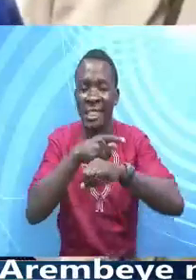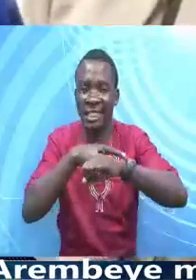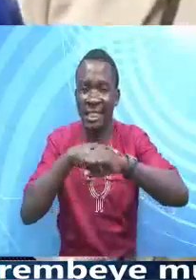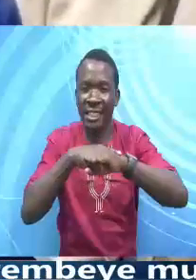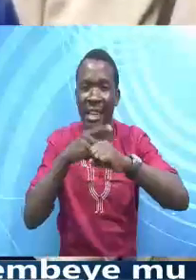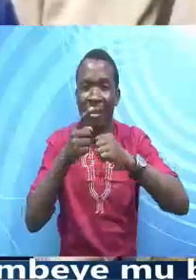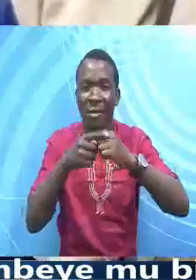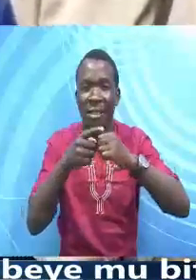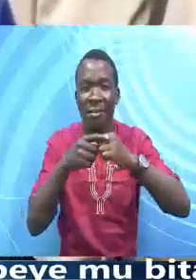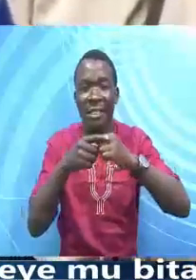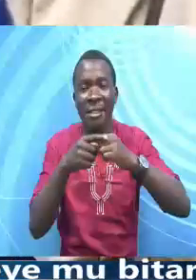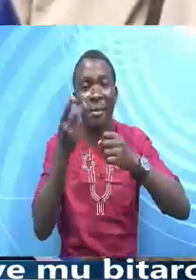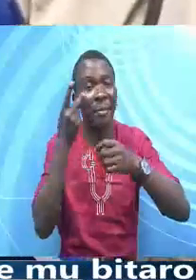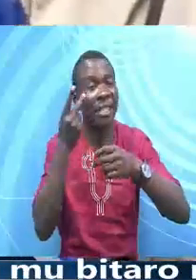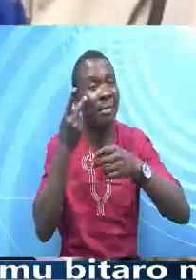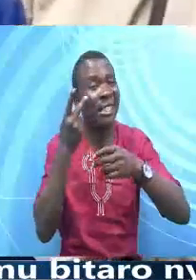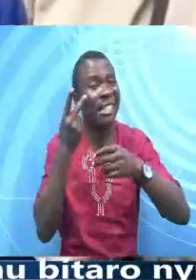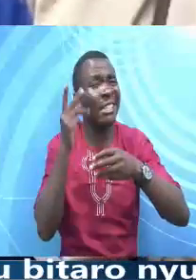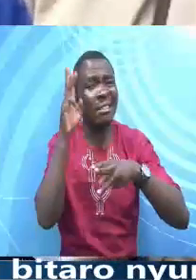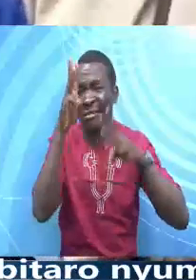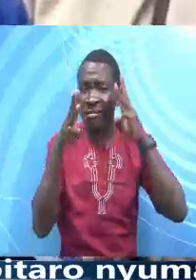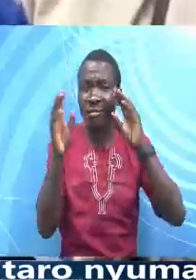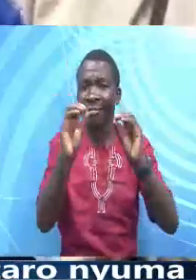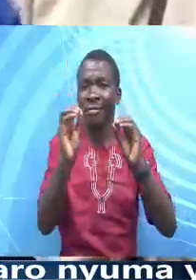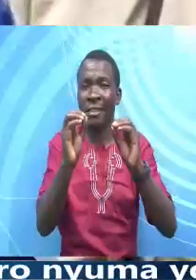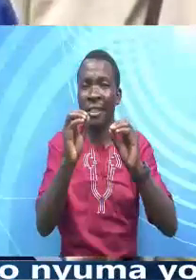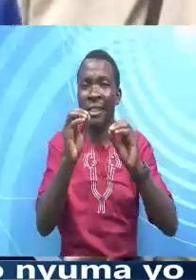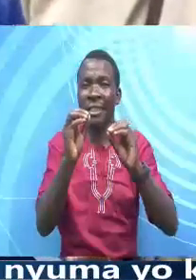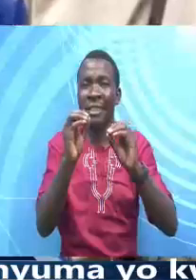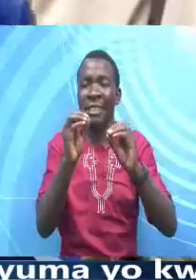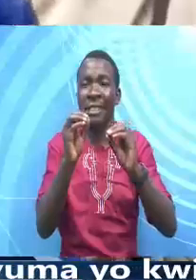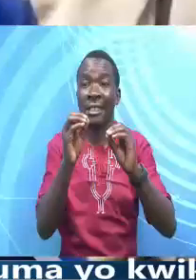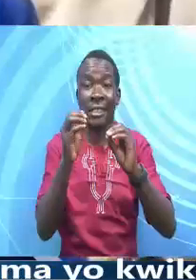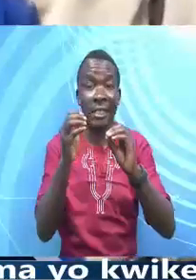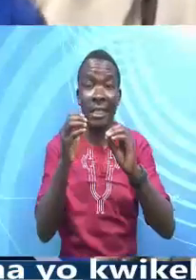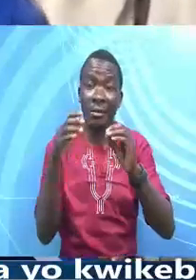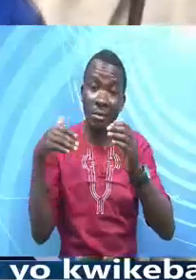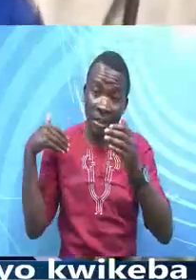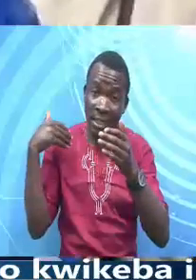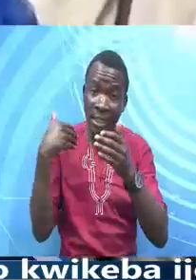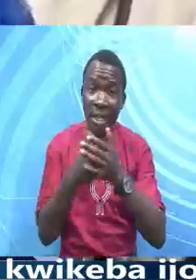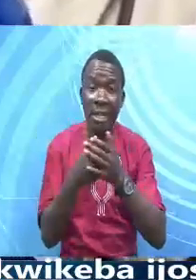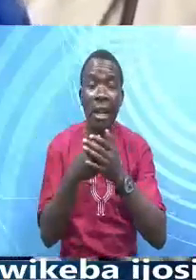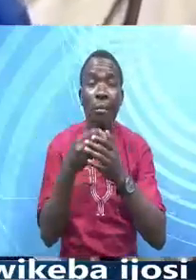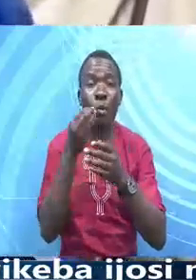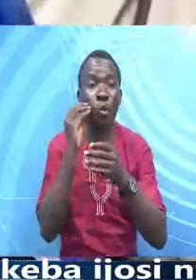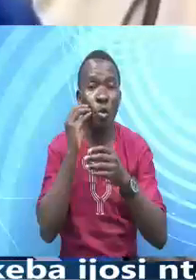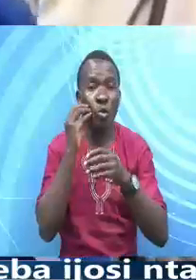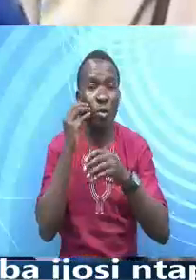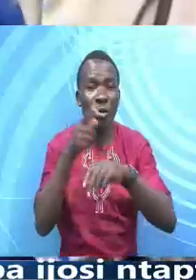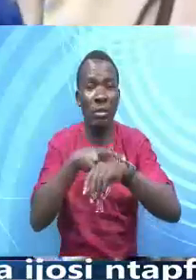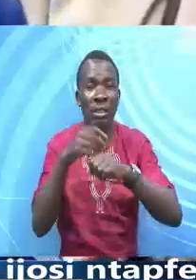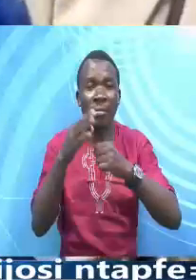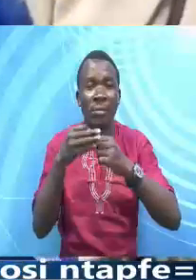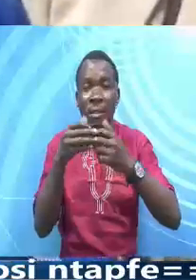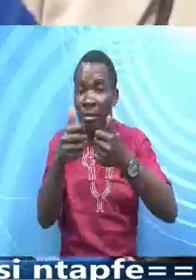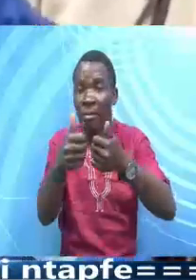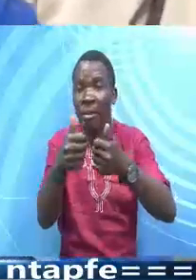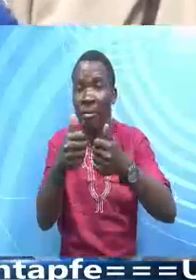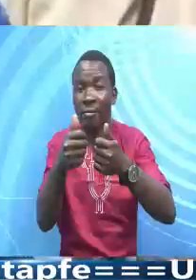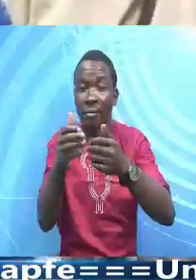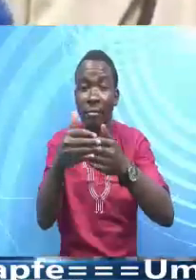2 inatoka natiwa kwa saa. Hakuna shida kabisa. Saa 2 hakuna shida kabisa. Tuko nafika kunyumba mbele ya saa 2. Jua sikufunge